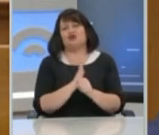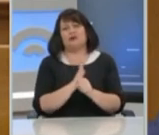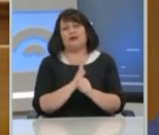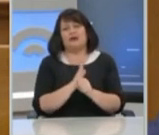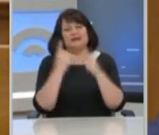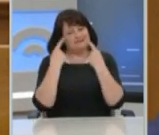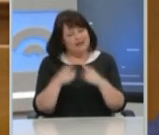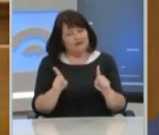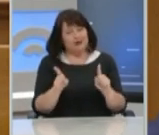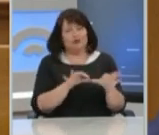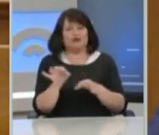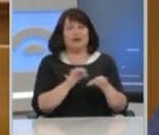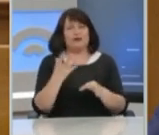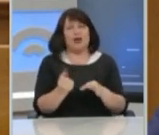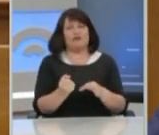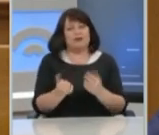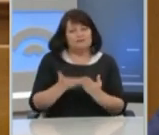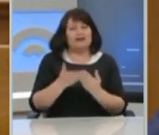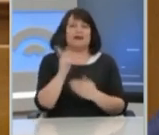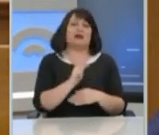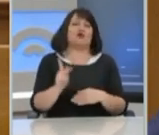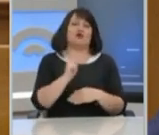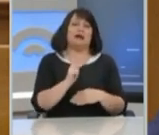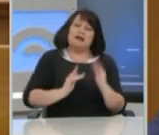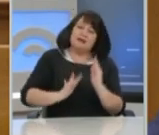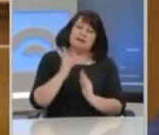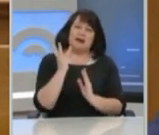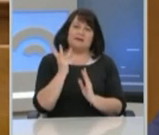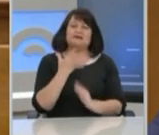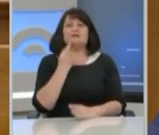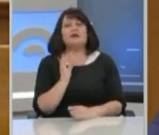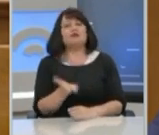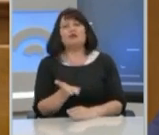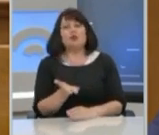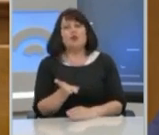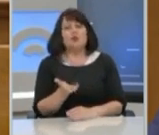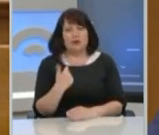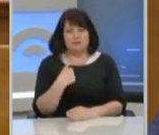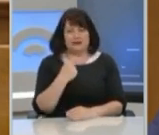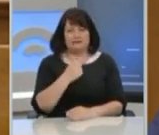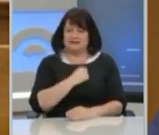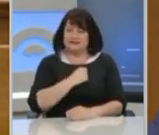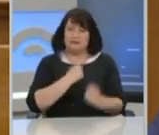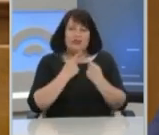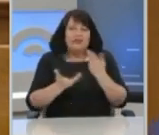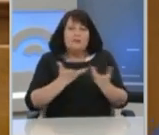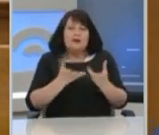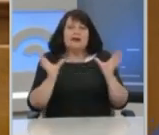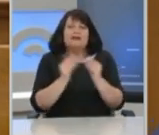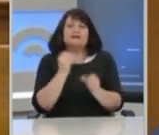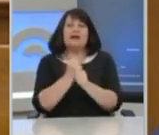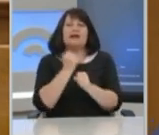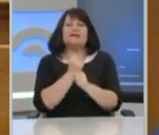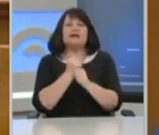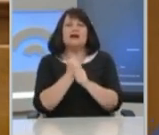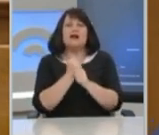σχέδιο. Και είναι ακριβώς γι' αυτό το λόγο που για μας η διαπραγμάτευση για τα εργασιακά αποτέλεσε τη μητέρα